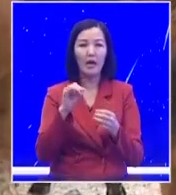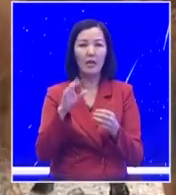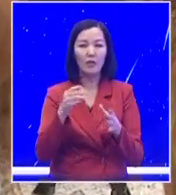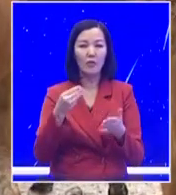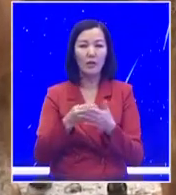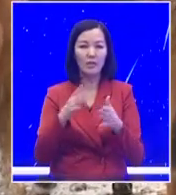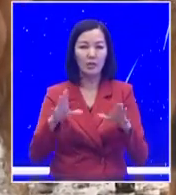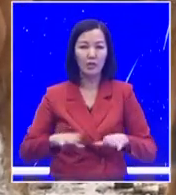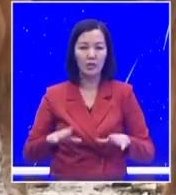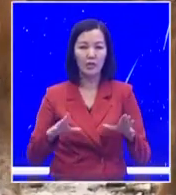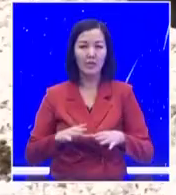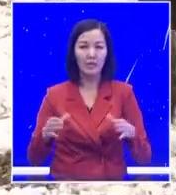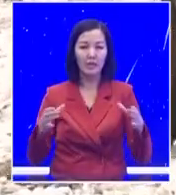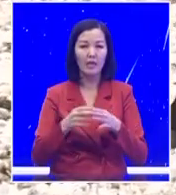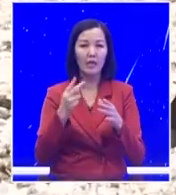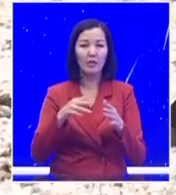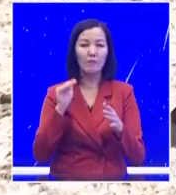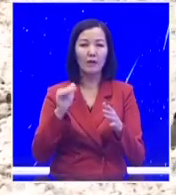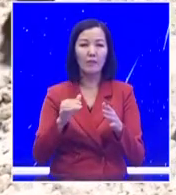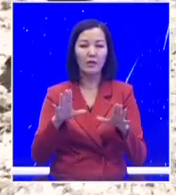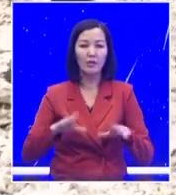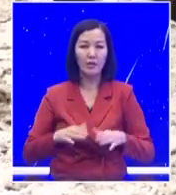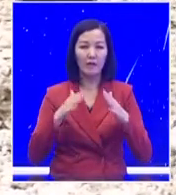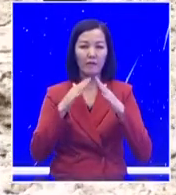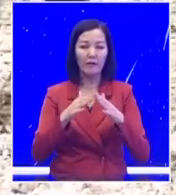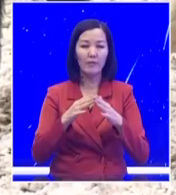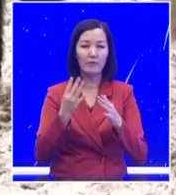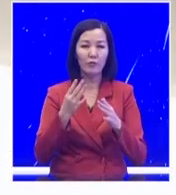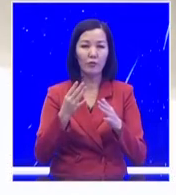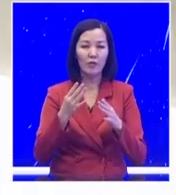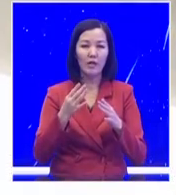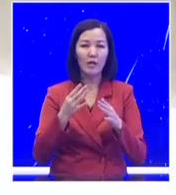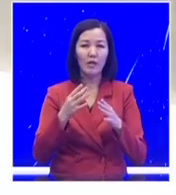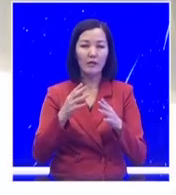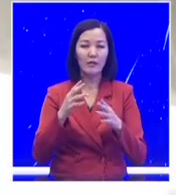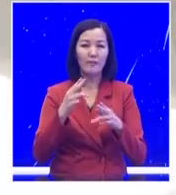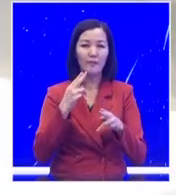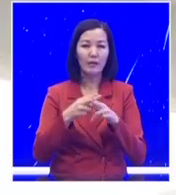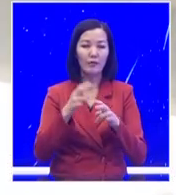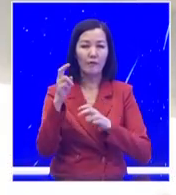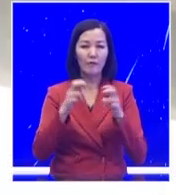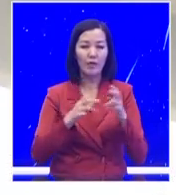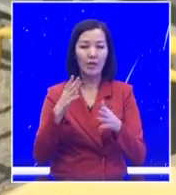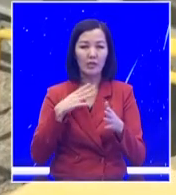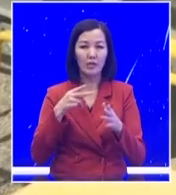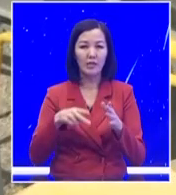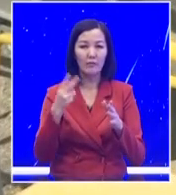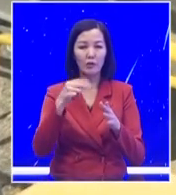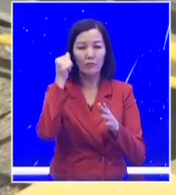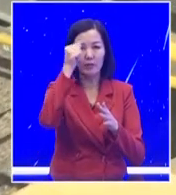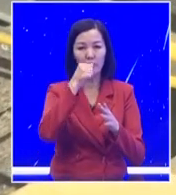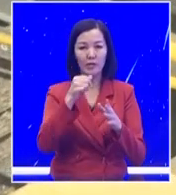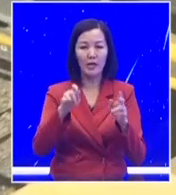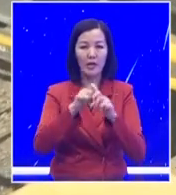жылқысы серіктестігі 20000 басқа арналған жылқы фермасы мен 4 асфальт бетон зауыты ашылды. Ал 2020 жылға